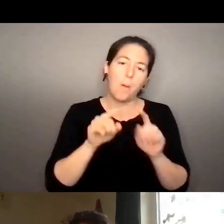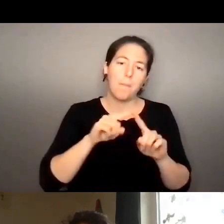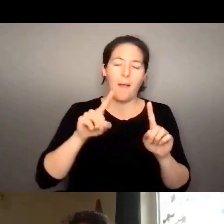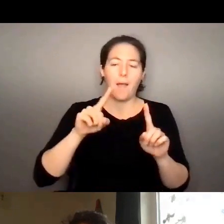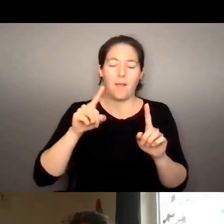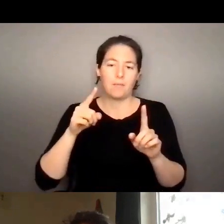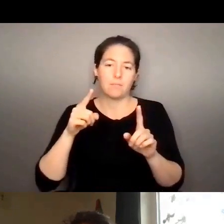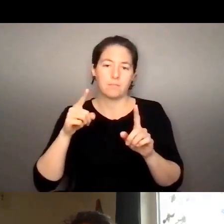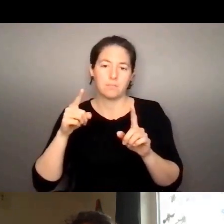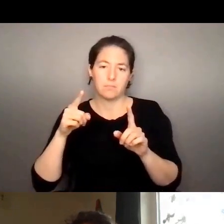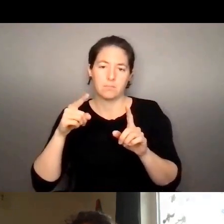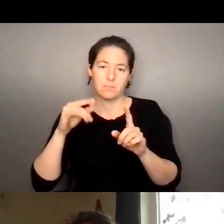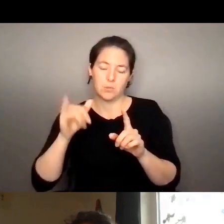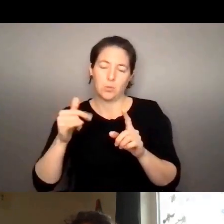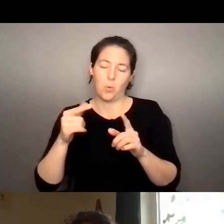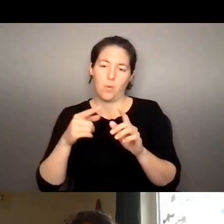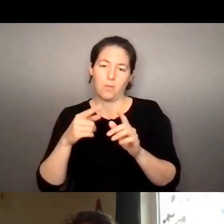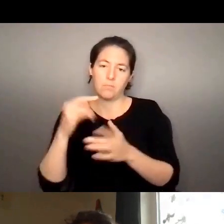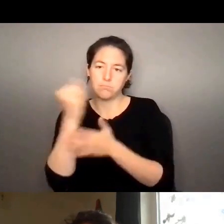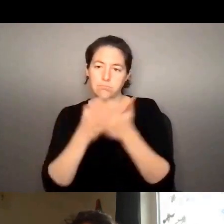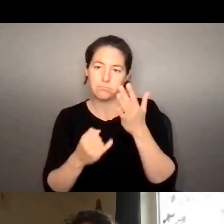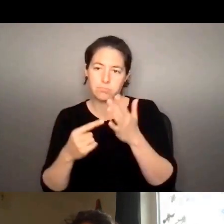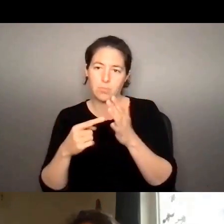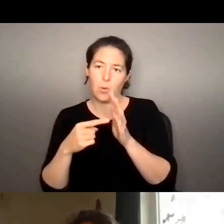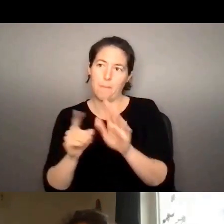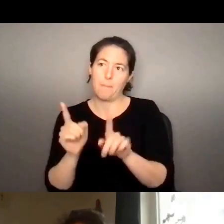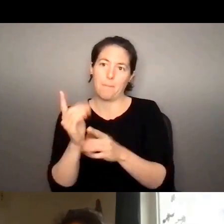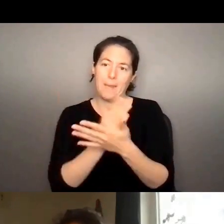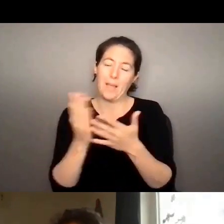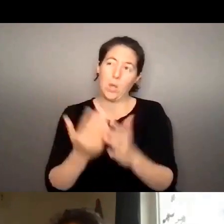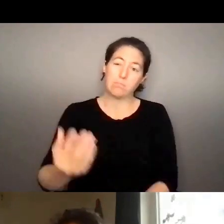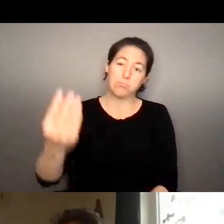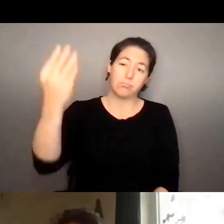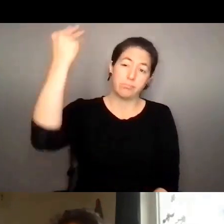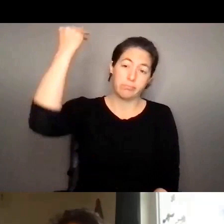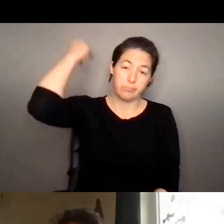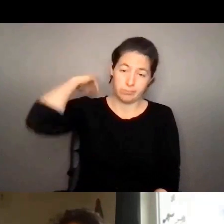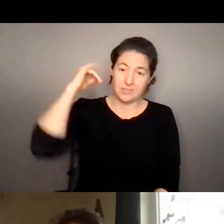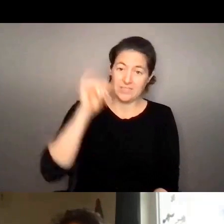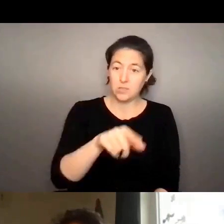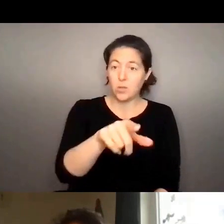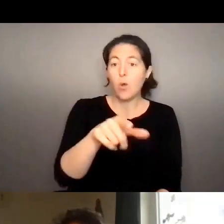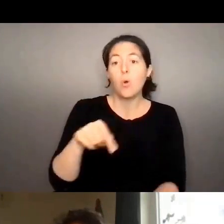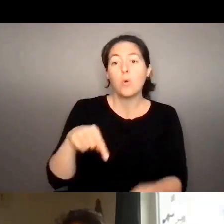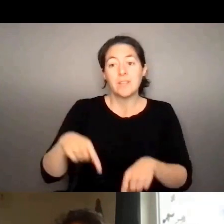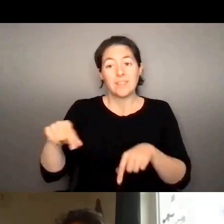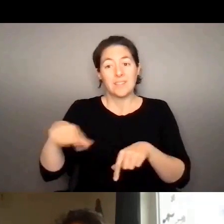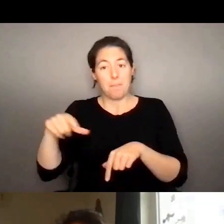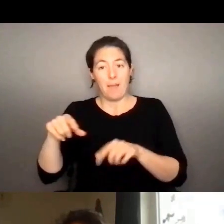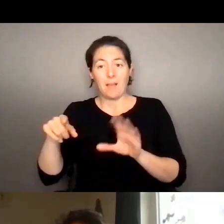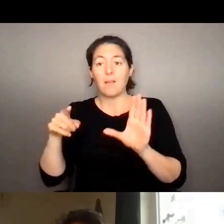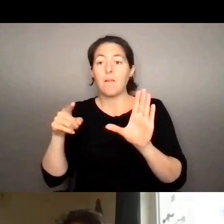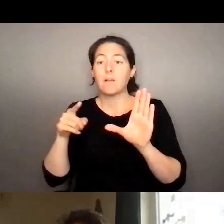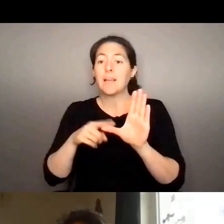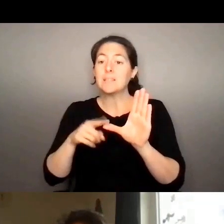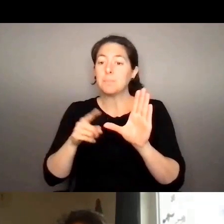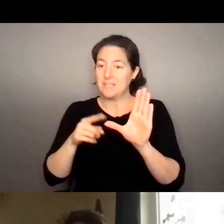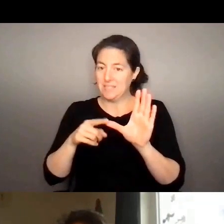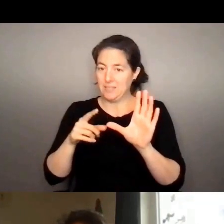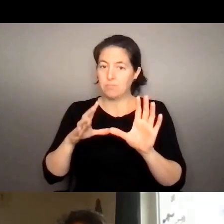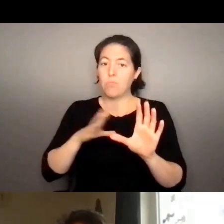là, de cette période-là très lointaine. Puis, comme je vous disais, au Québec, en Gaspésie, on a encore certains fossiles de